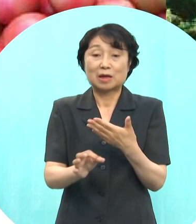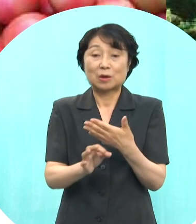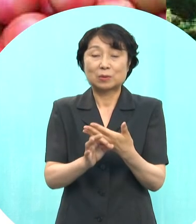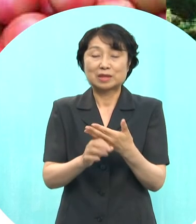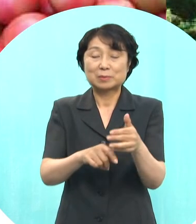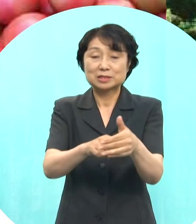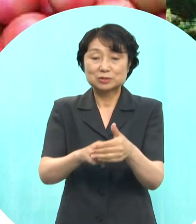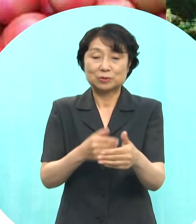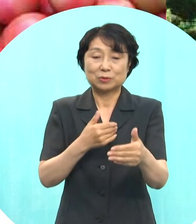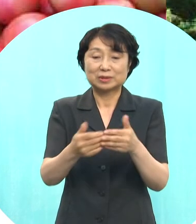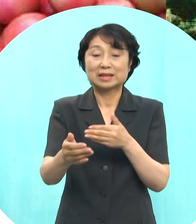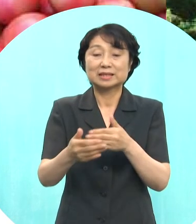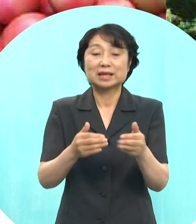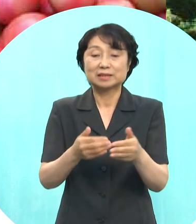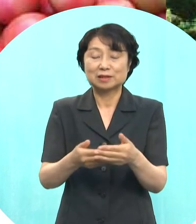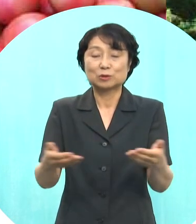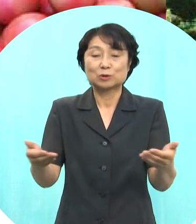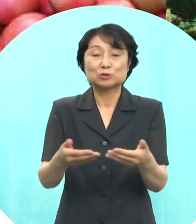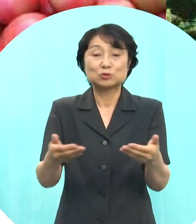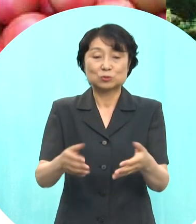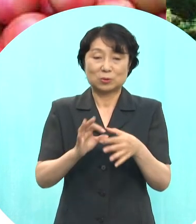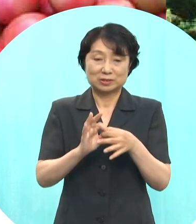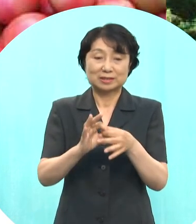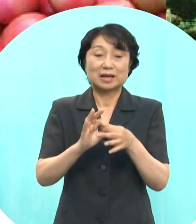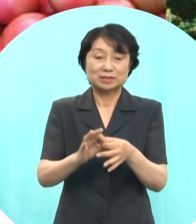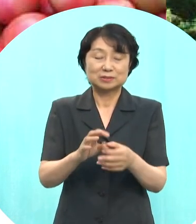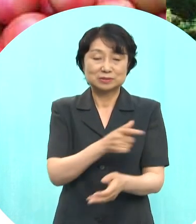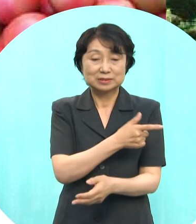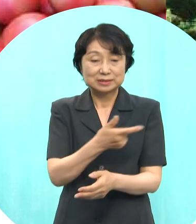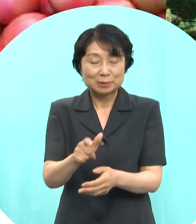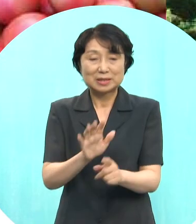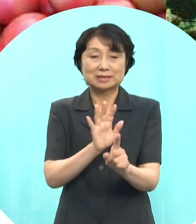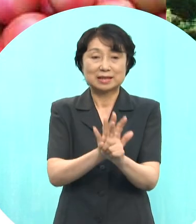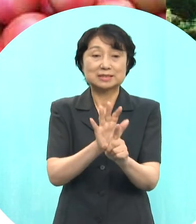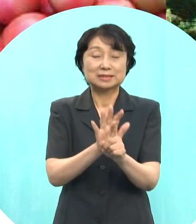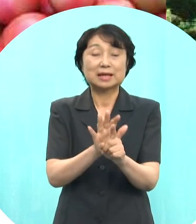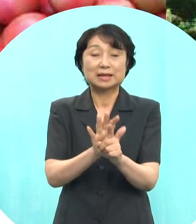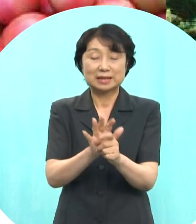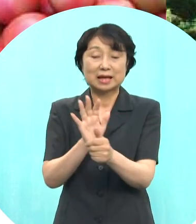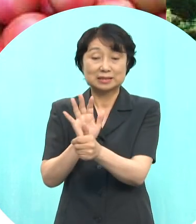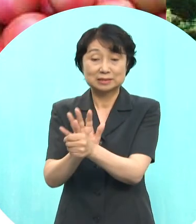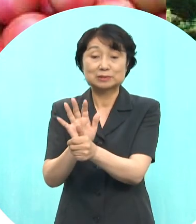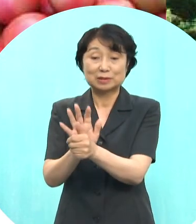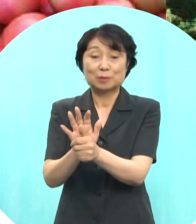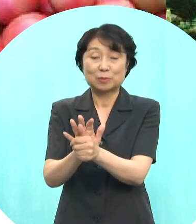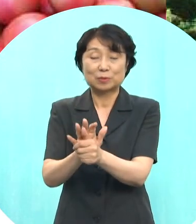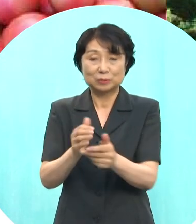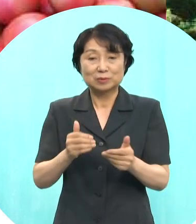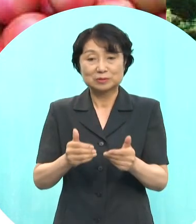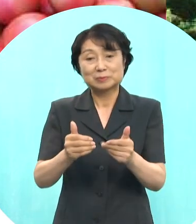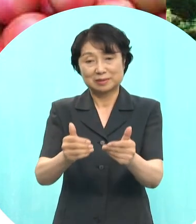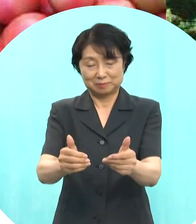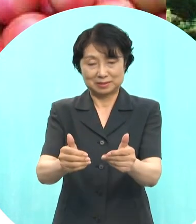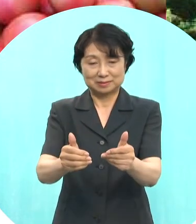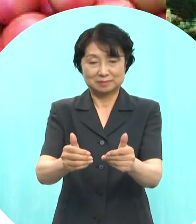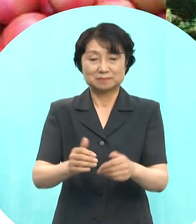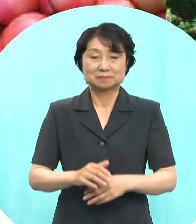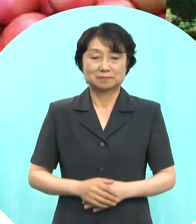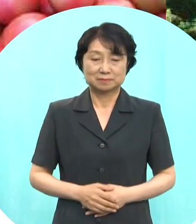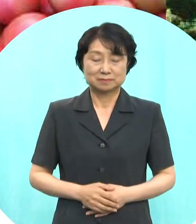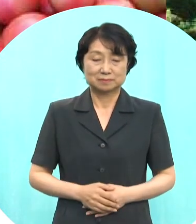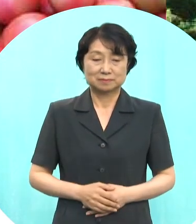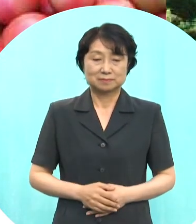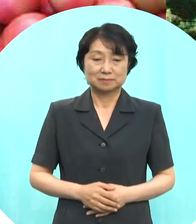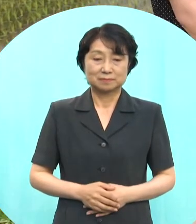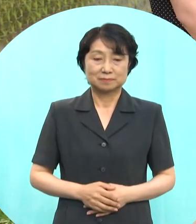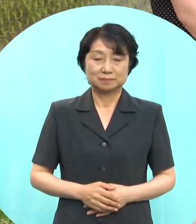お試し農業体験など就農に関してのさまざまな支援やサポートを実施しています。